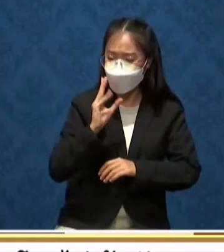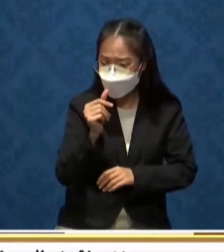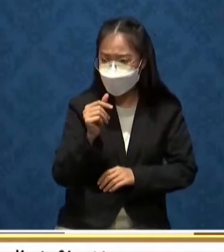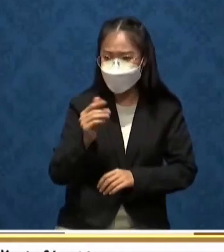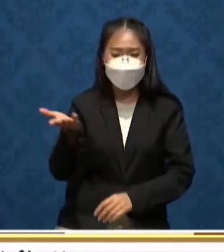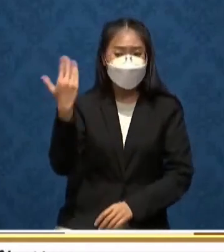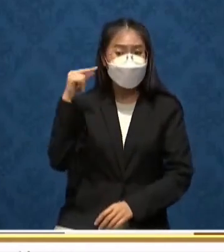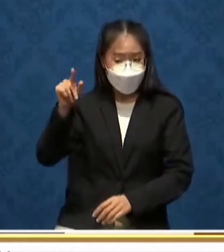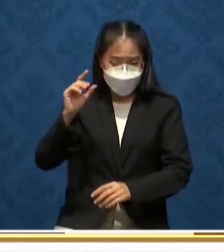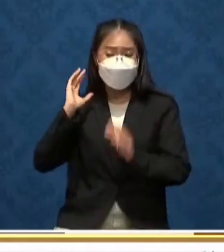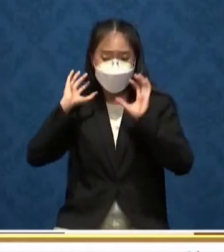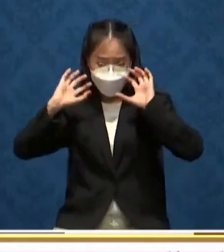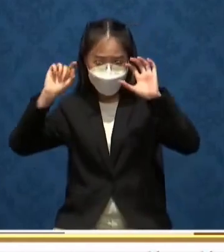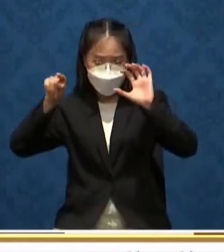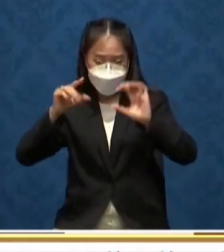สมยท่เปนรฐบานกัน